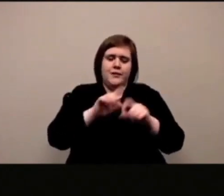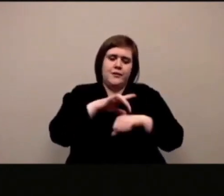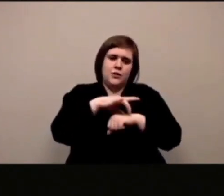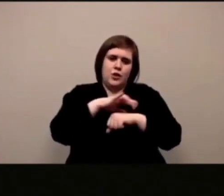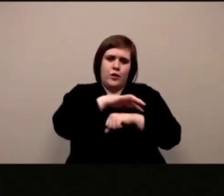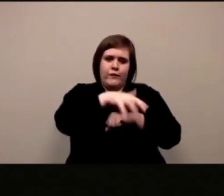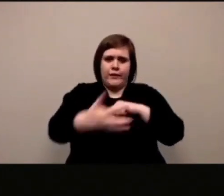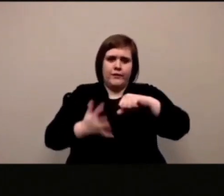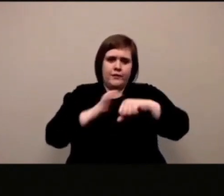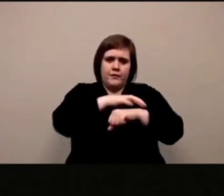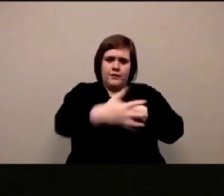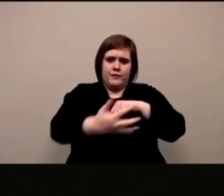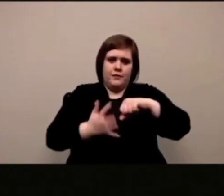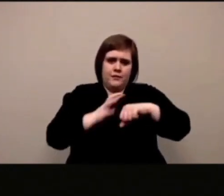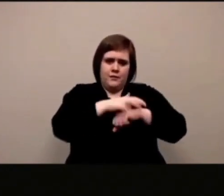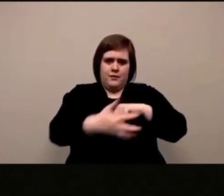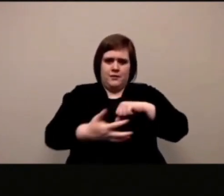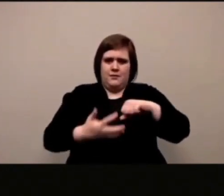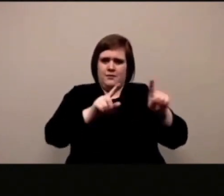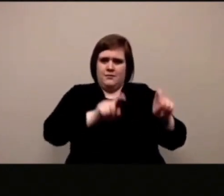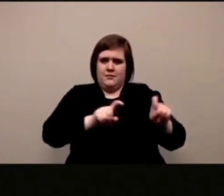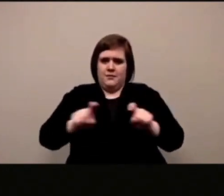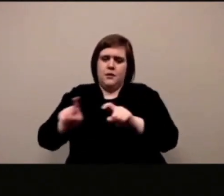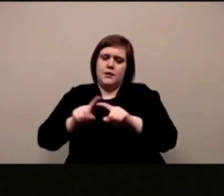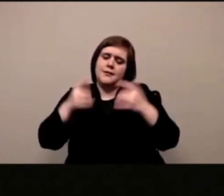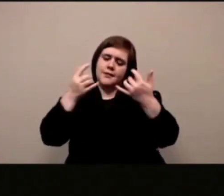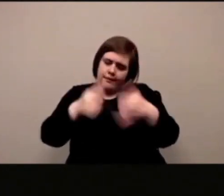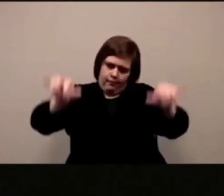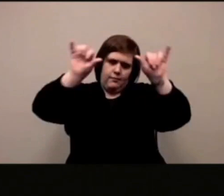が使っている技術を信じています